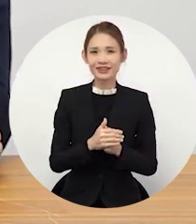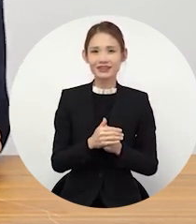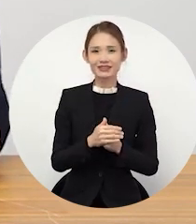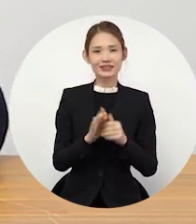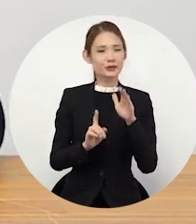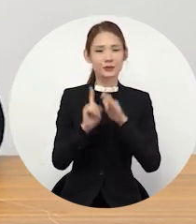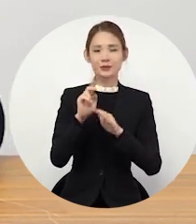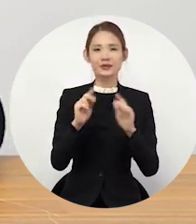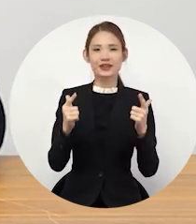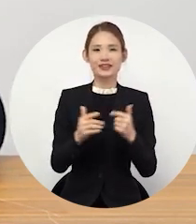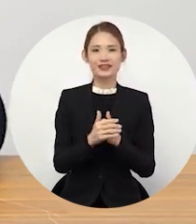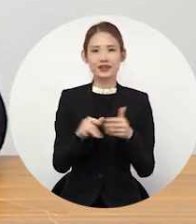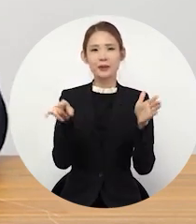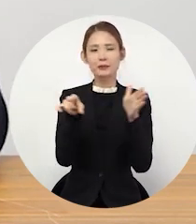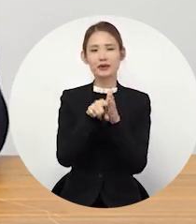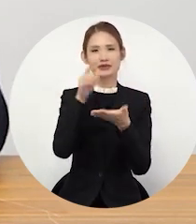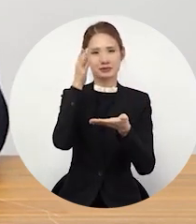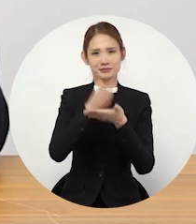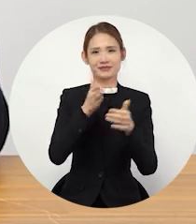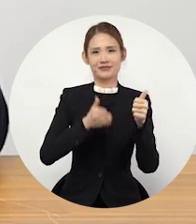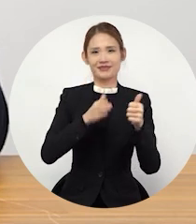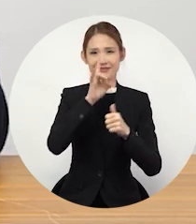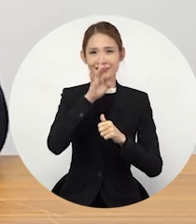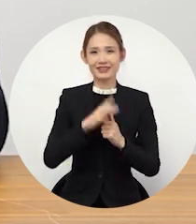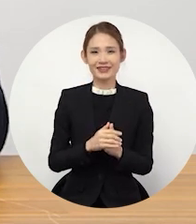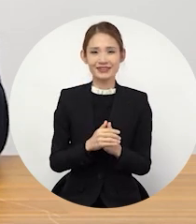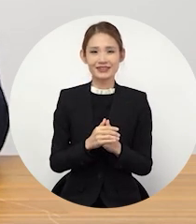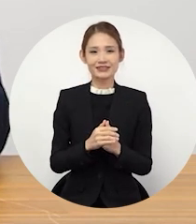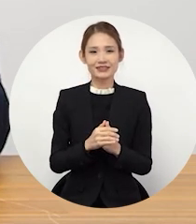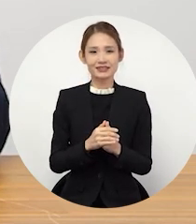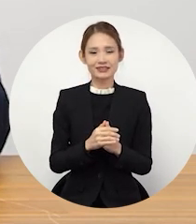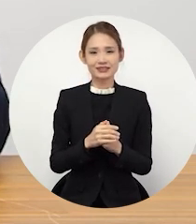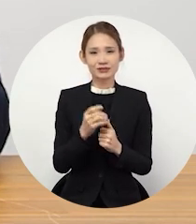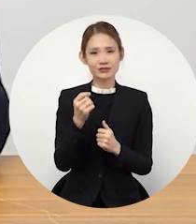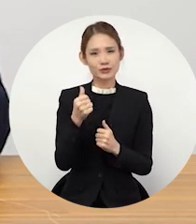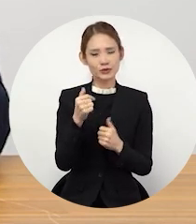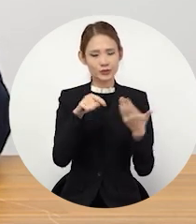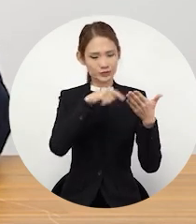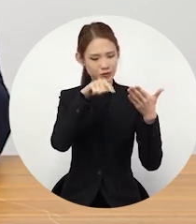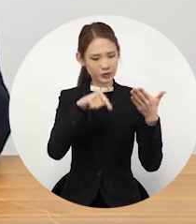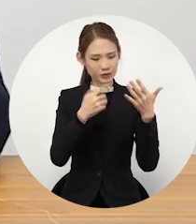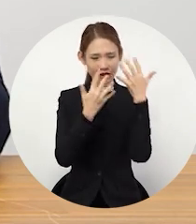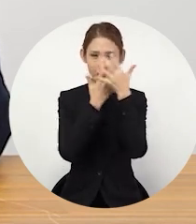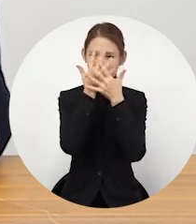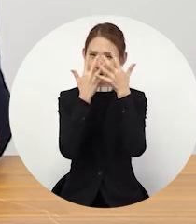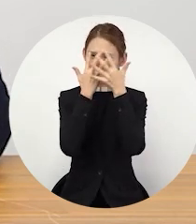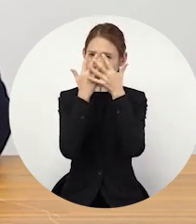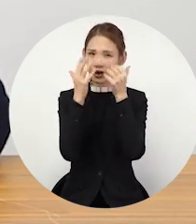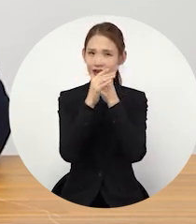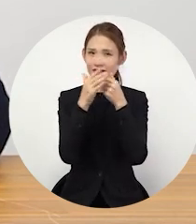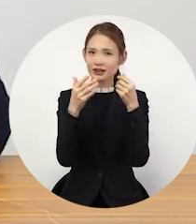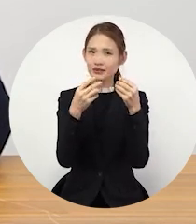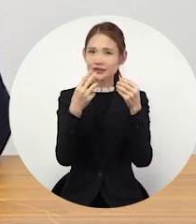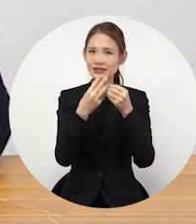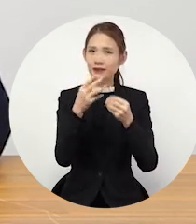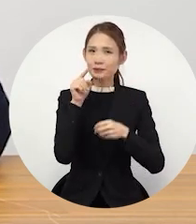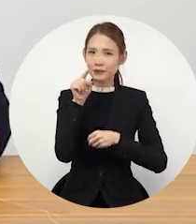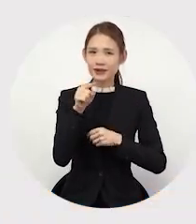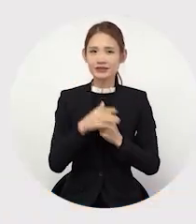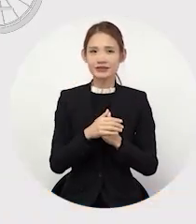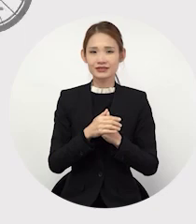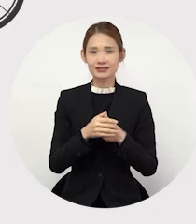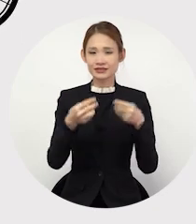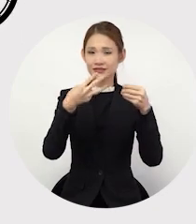아니요, 제가 전혀 높지 않았는데. 여러분 이거 미신입니다. 이러면 안 네. 돼요. 네. 근데 좀 모호하기 때문에 3번 자.